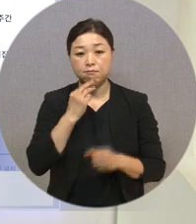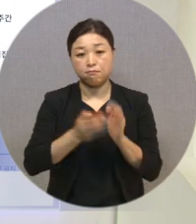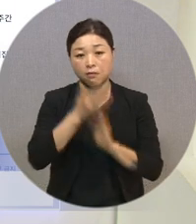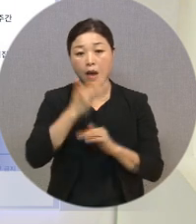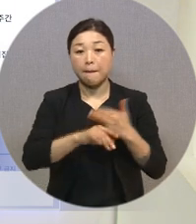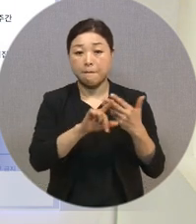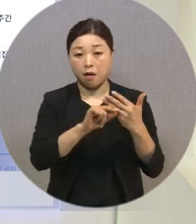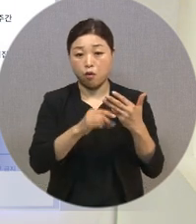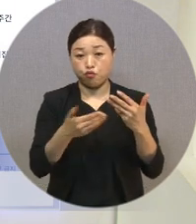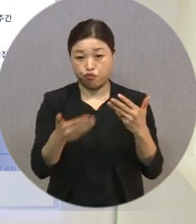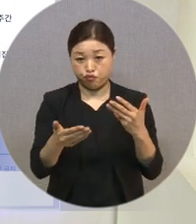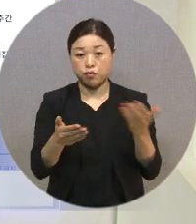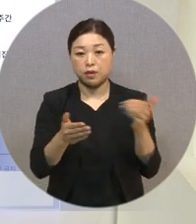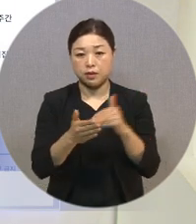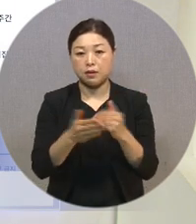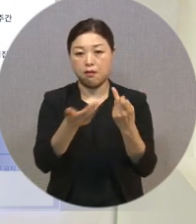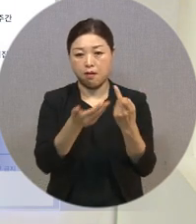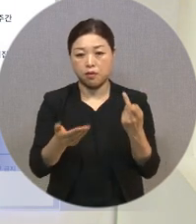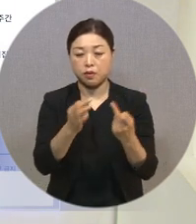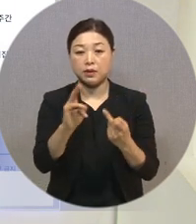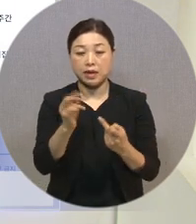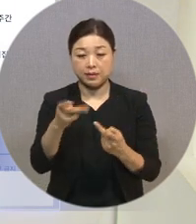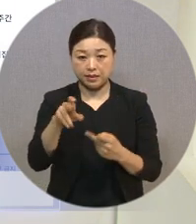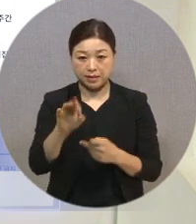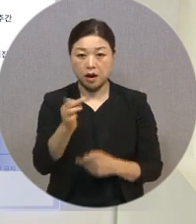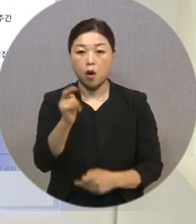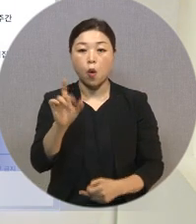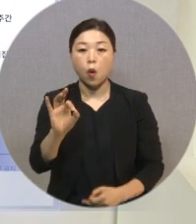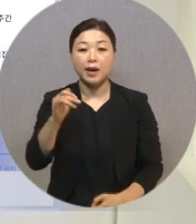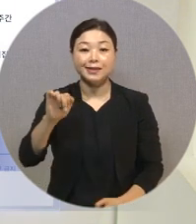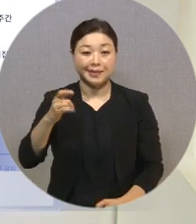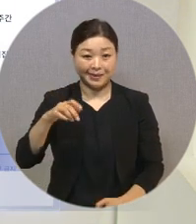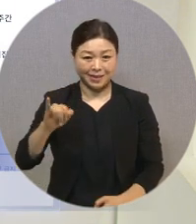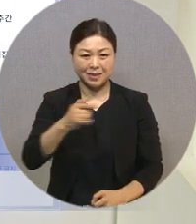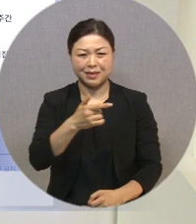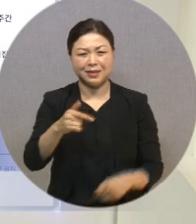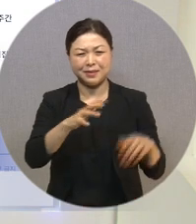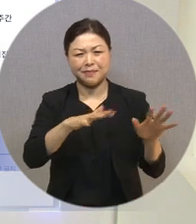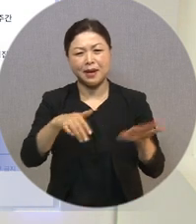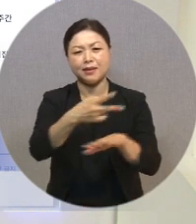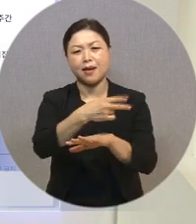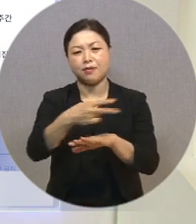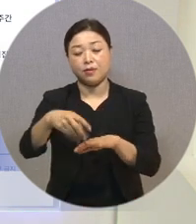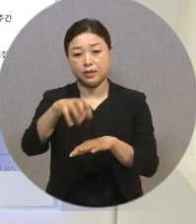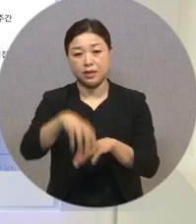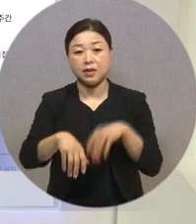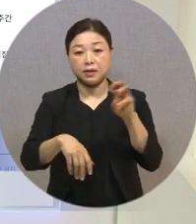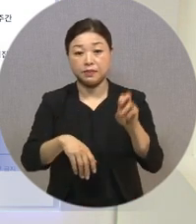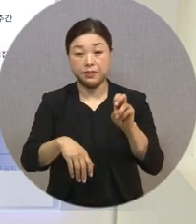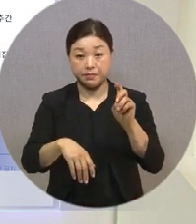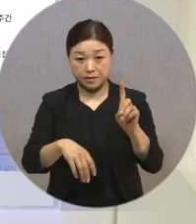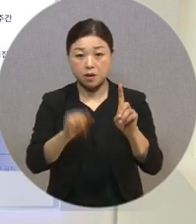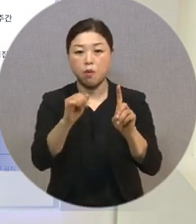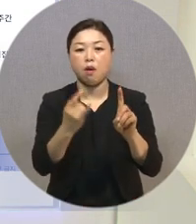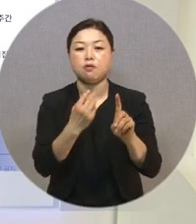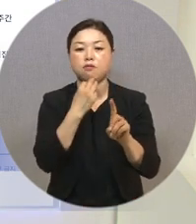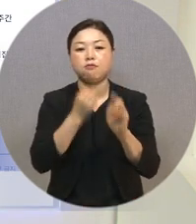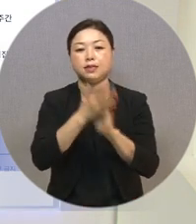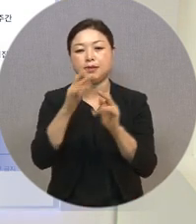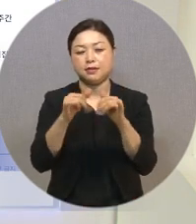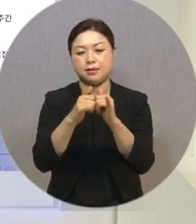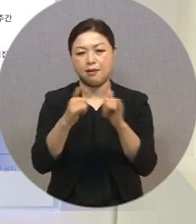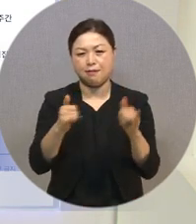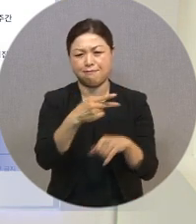서울시가 8월 9일까지 강원도 양양 광진이 큰바다 해수욕장에 제 31회 서울시 장애인